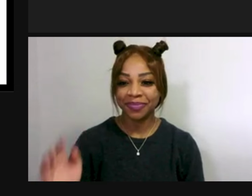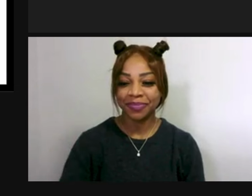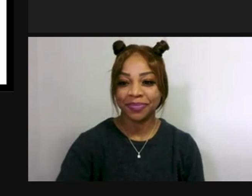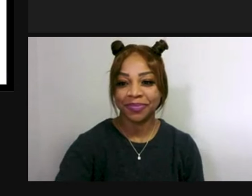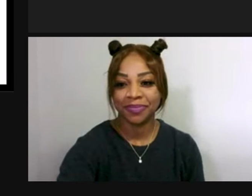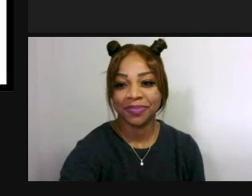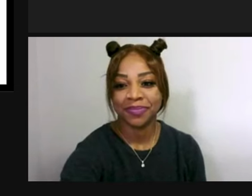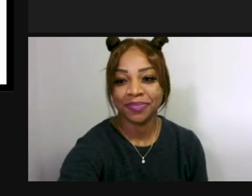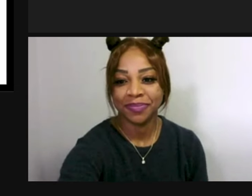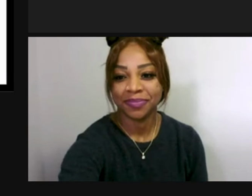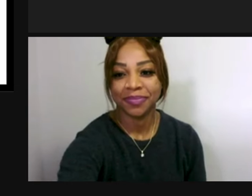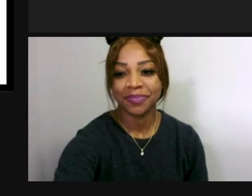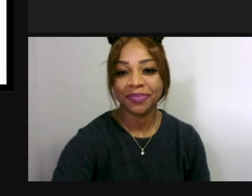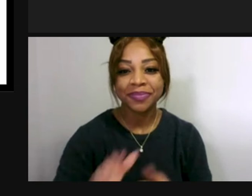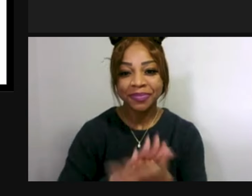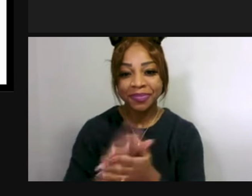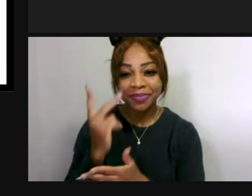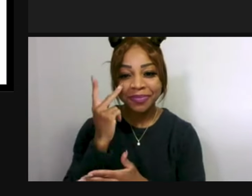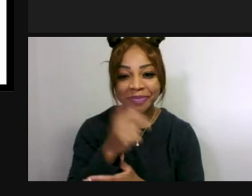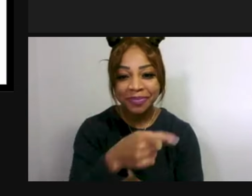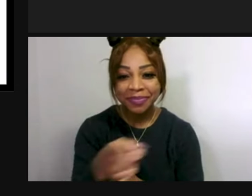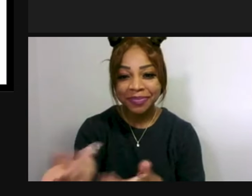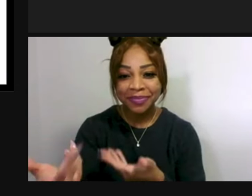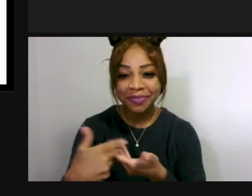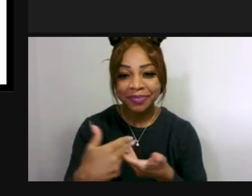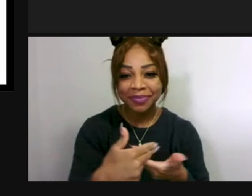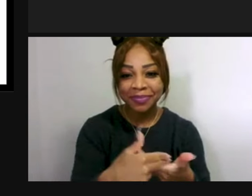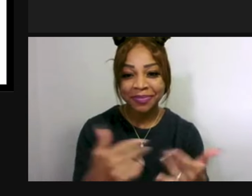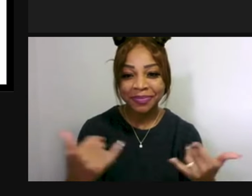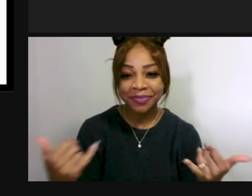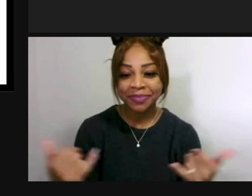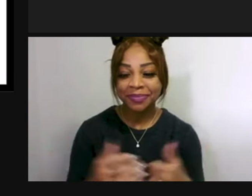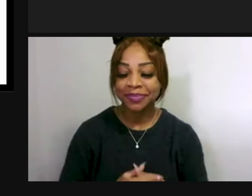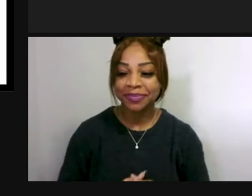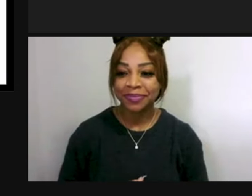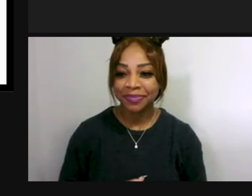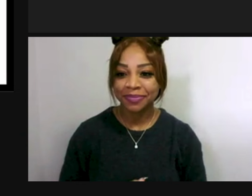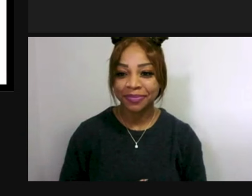Bonjour. C'est un plaisir de vous voir aujourd'hui.